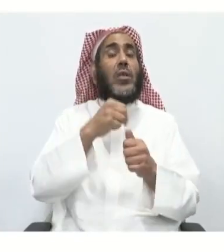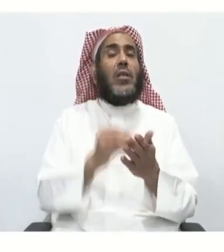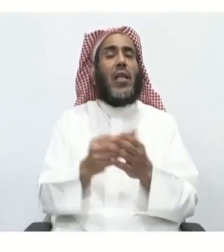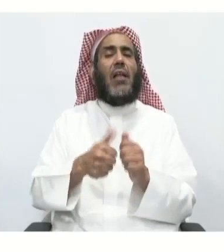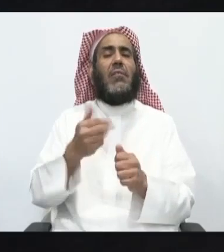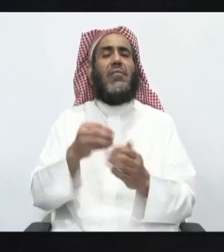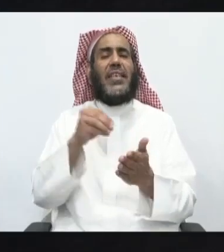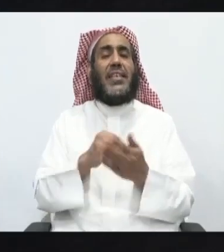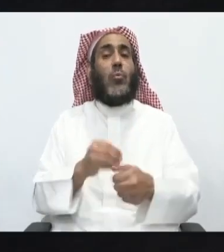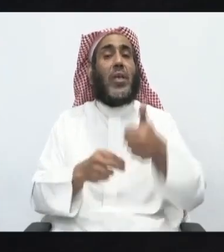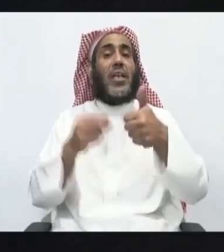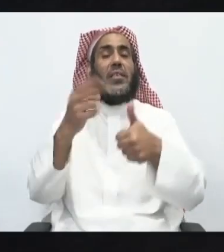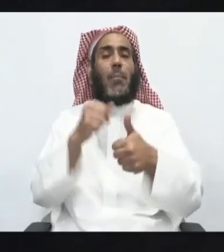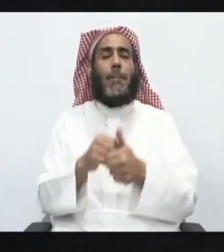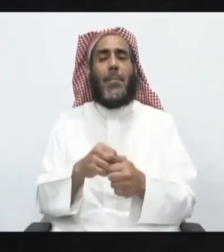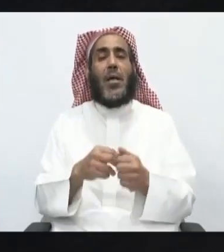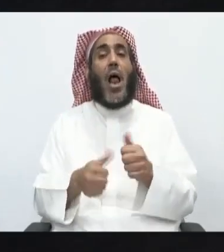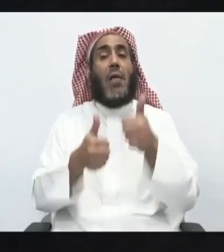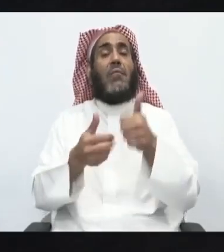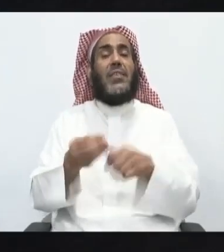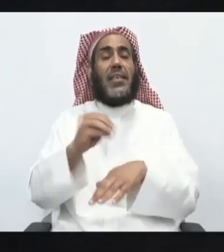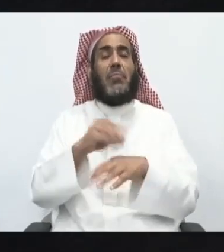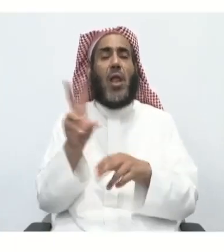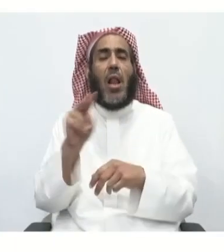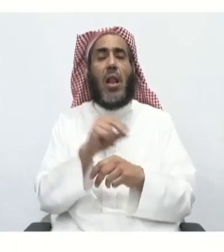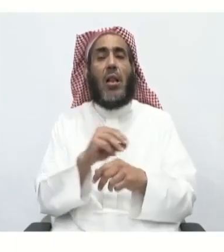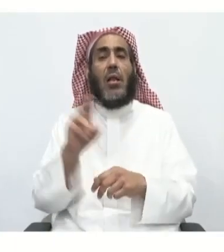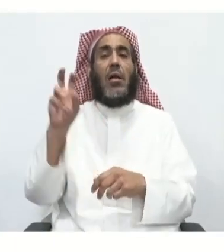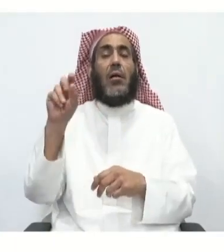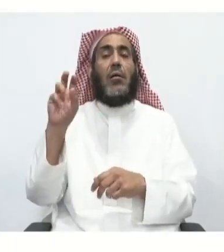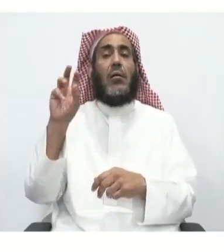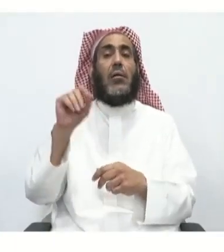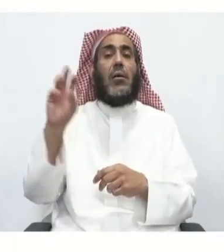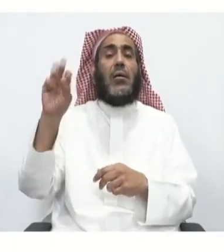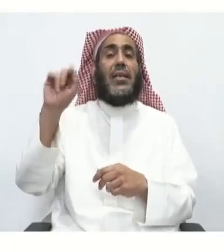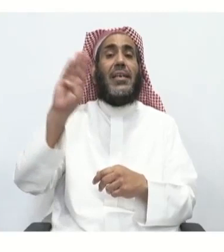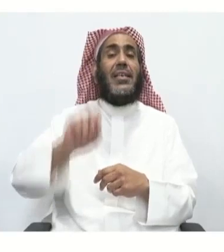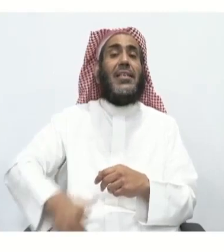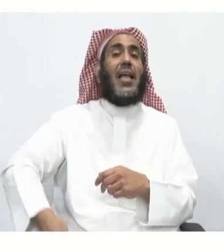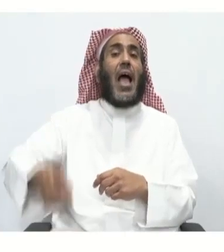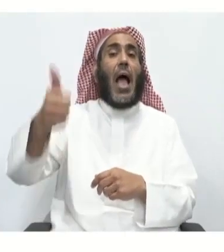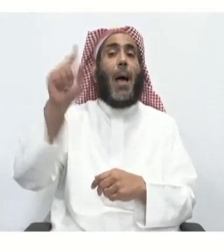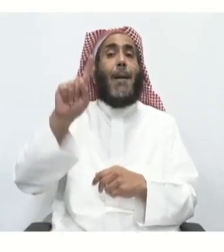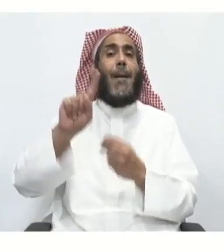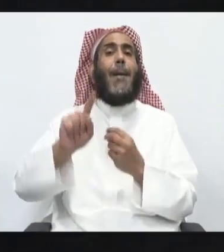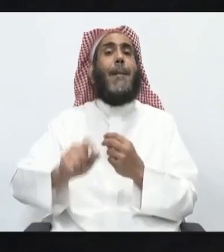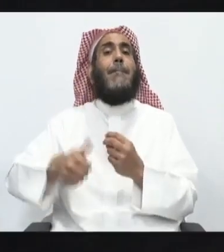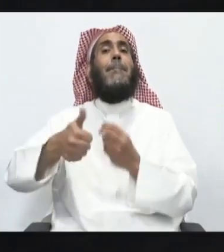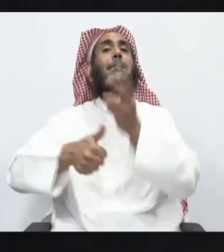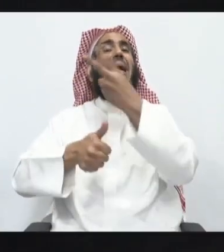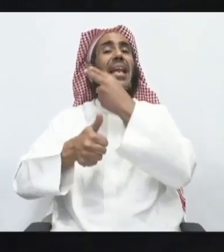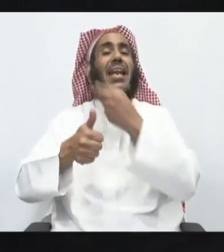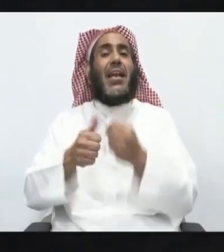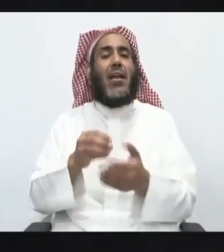زائده في تنوين النصب تاتي الالف زائده في تنوين النصب مثل قدما كتابا كتابا قدما فهذه الالف